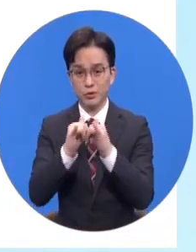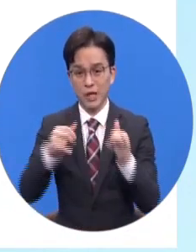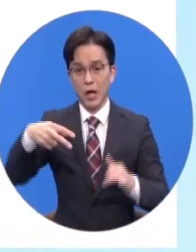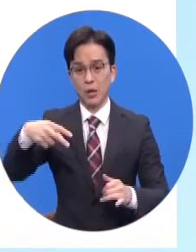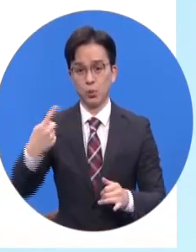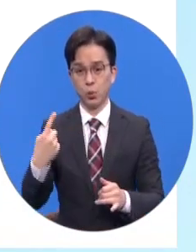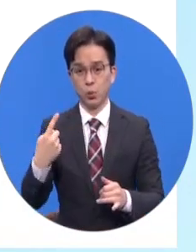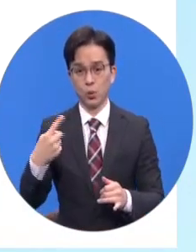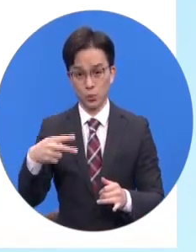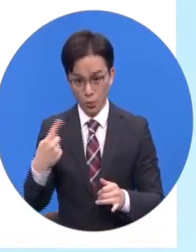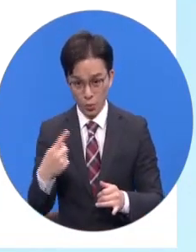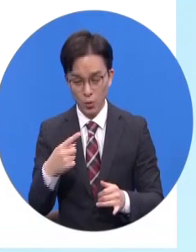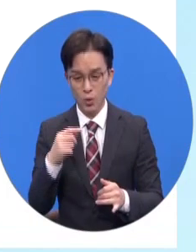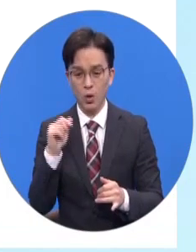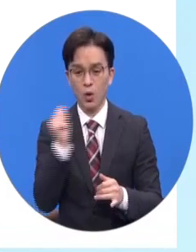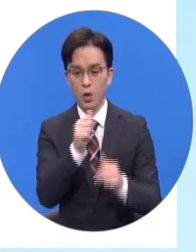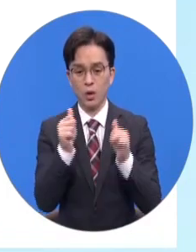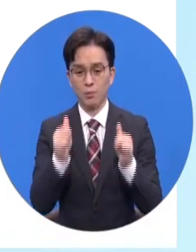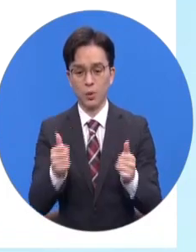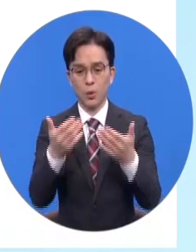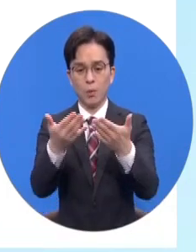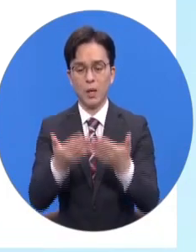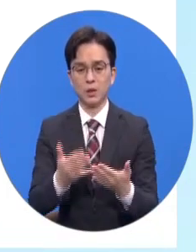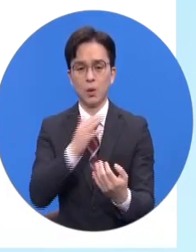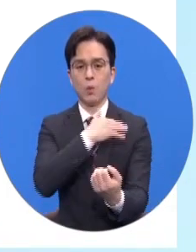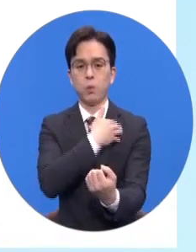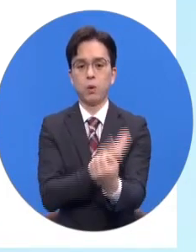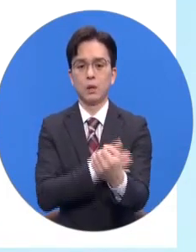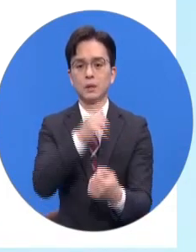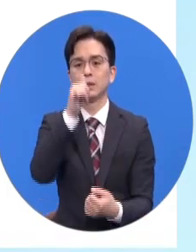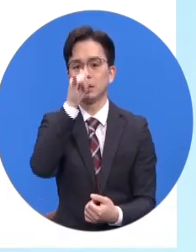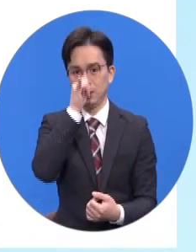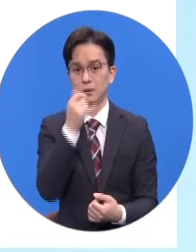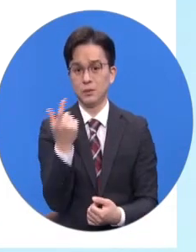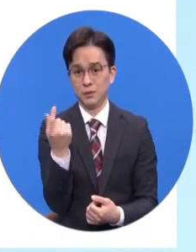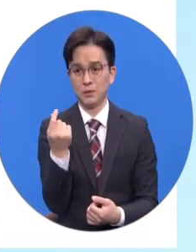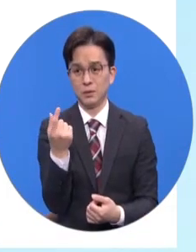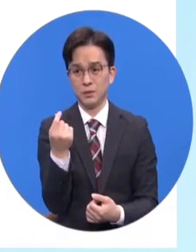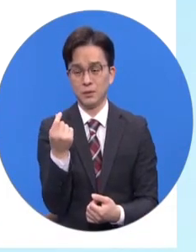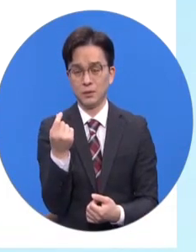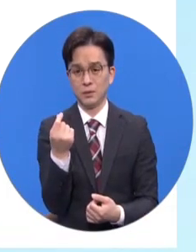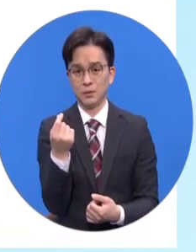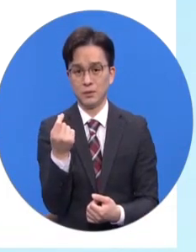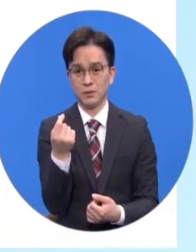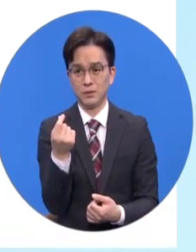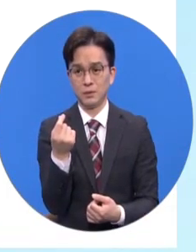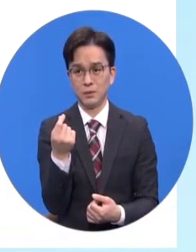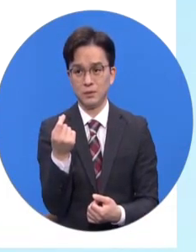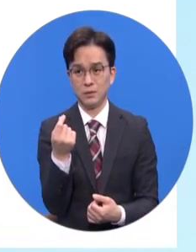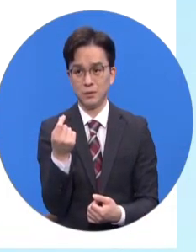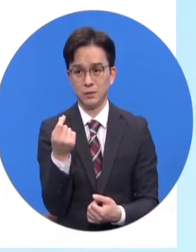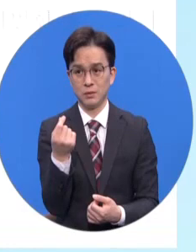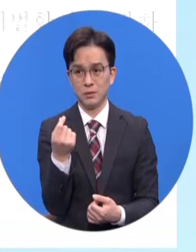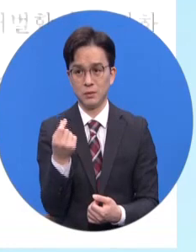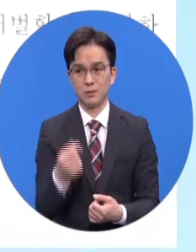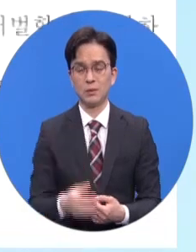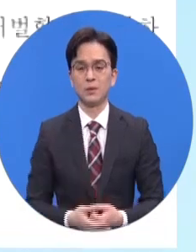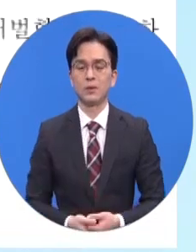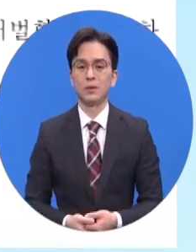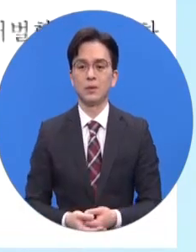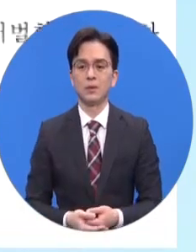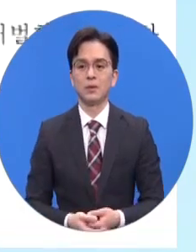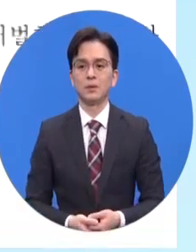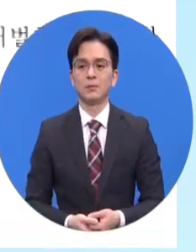정의롭지 때문에 거래요 그런데 에 그 변호인이 끌어왔던 피고인을 변호하는 서 국가 공권 이게 정당한 형사가 아니라